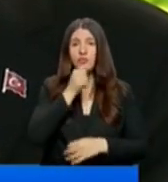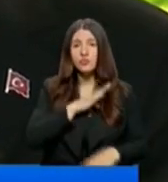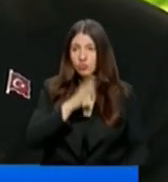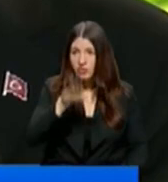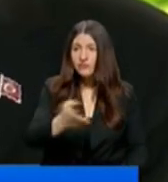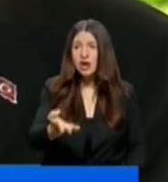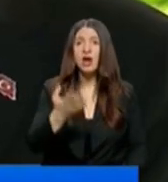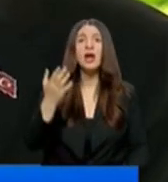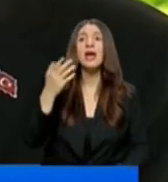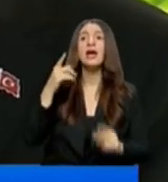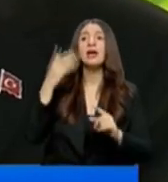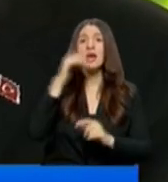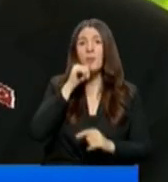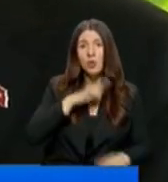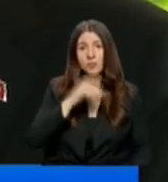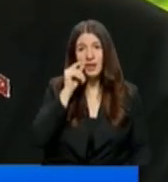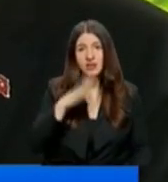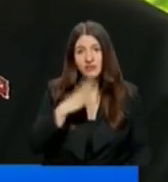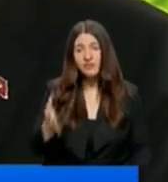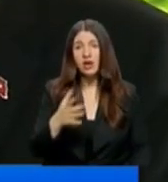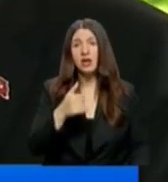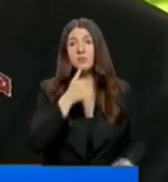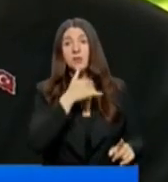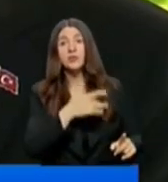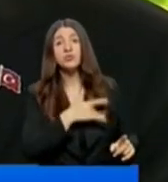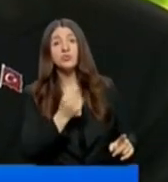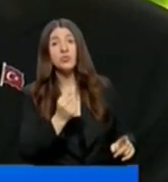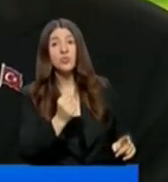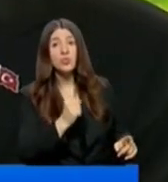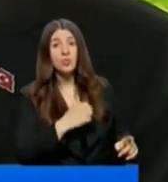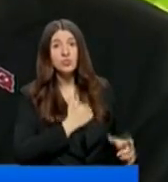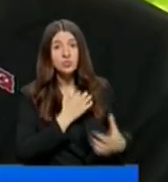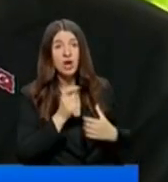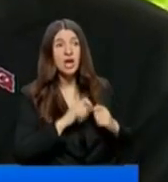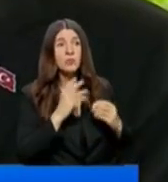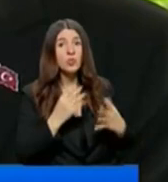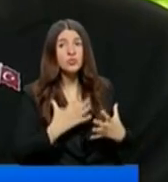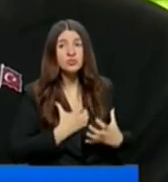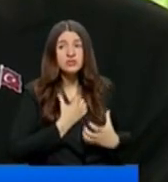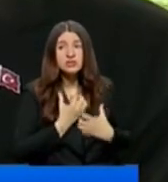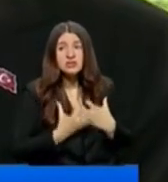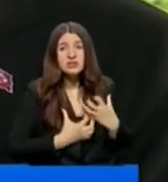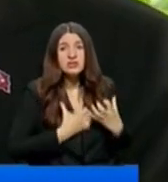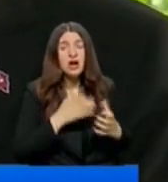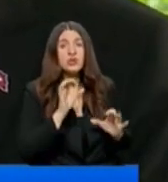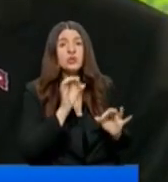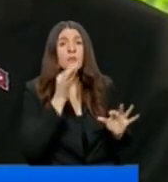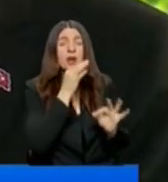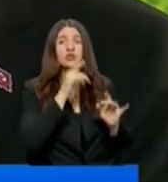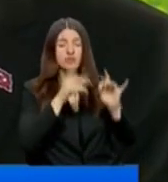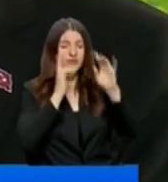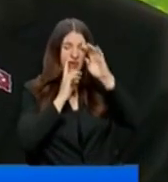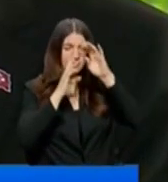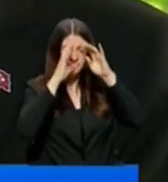da taşıyor. Temel Bey de taşıyor. Yani aynı kaygıları taşıyor zaten. Babacan çok kaygılı. Evet. Ekonomik olarak da çok kaygılı. Evet. Adeta şuna benzetiyor evet